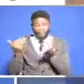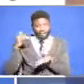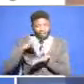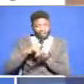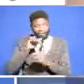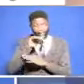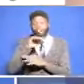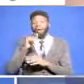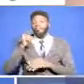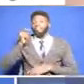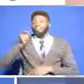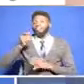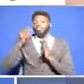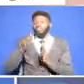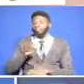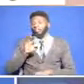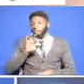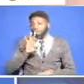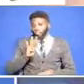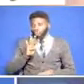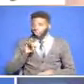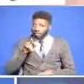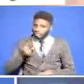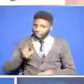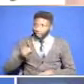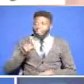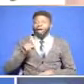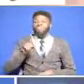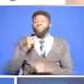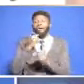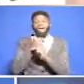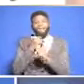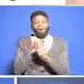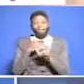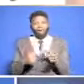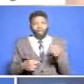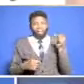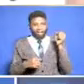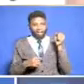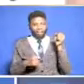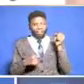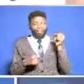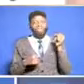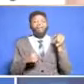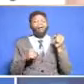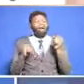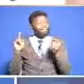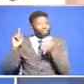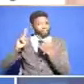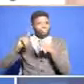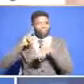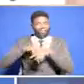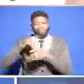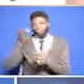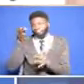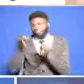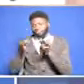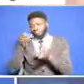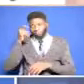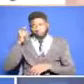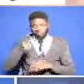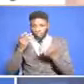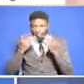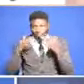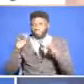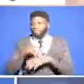rais wasimamishwe kutekeleza majukumu yao hadi kesi hiyo itakapokamilika. Kwenye rufaa hiyo, Magari anasema hatua ya